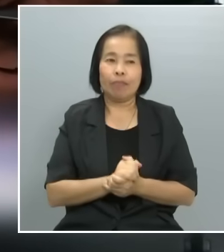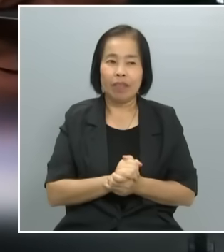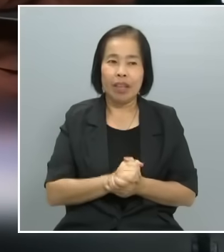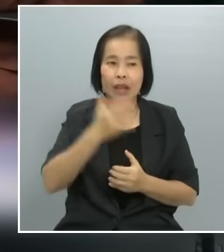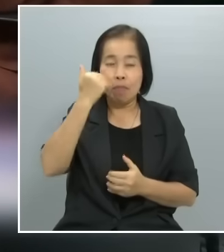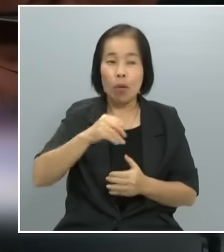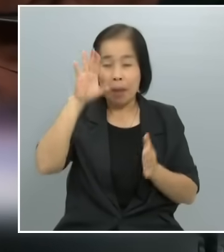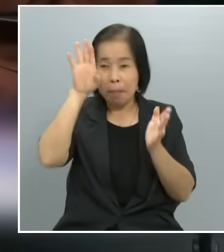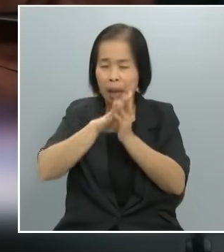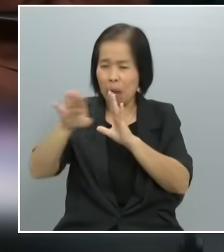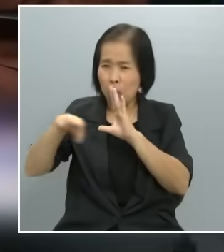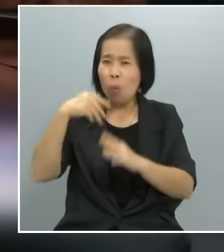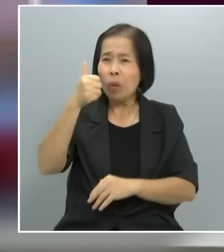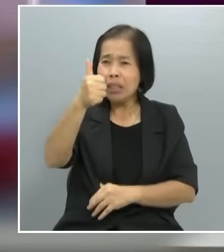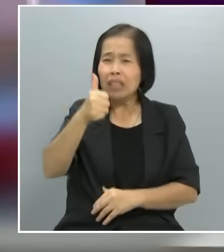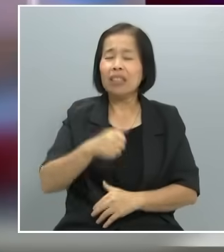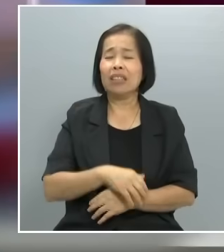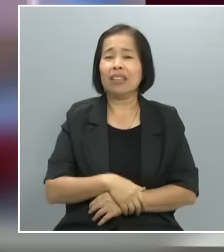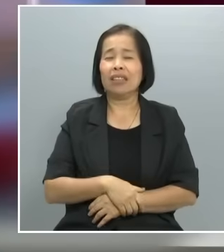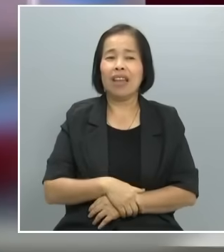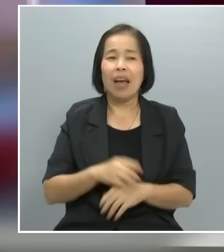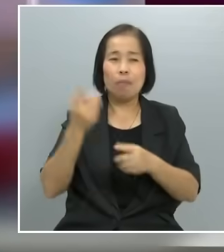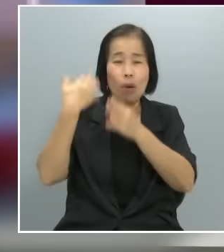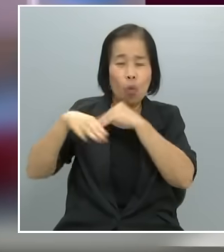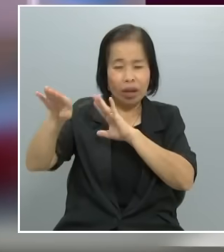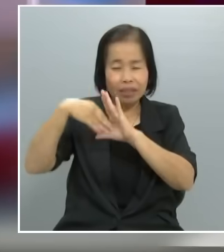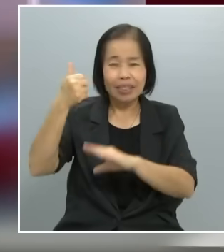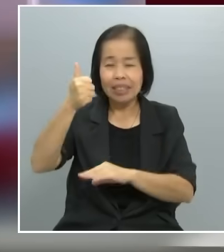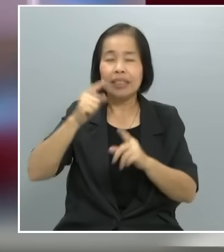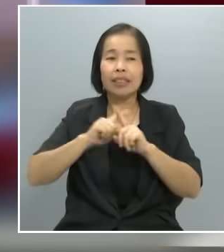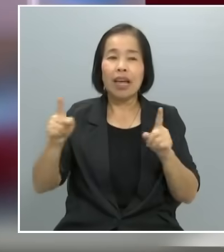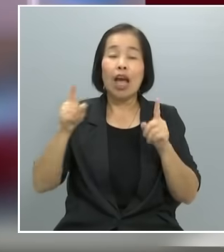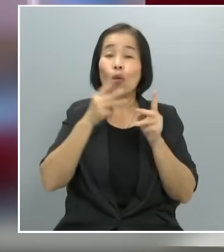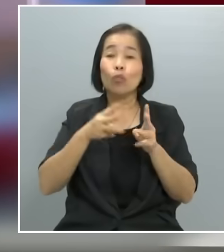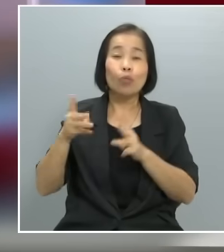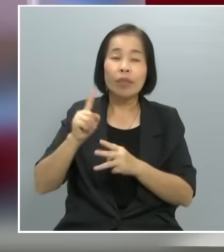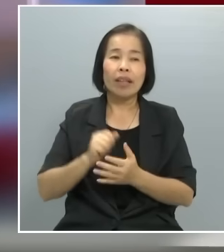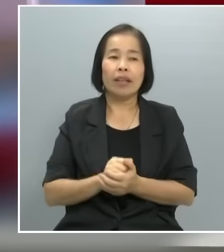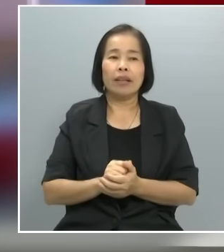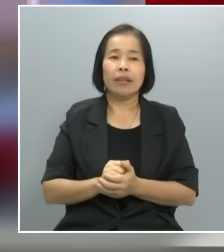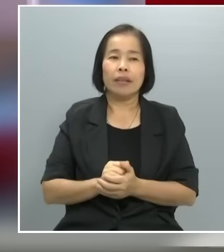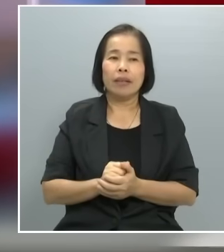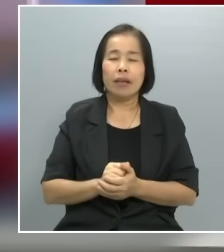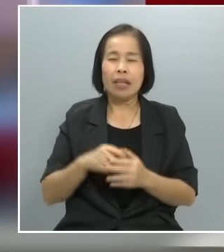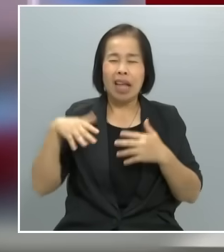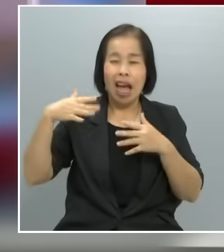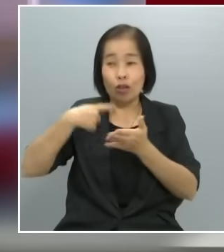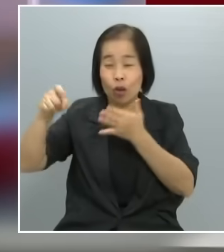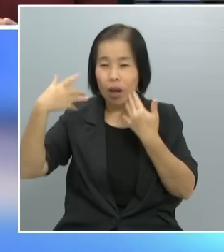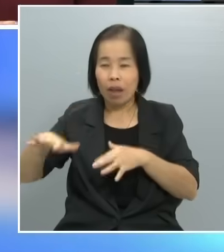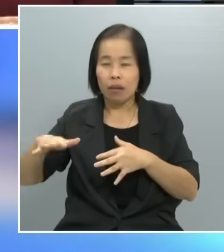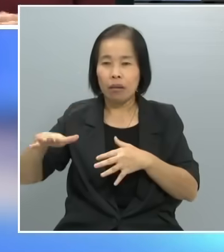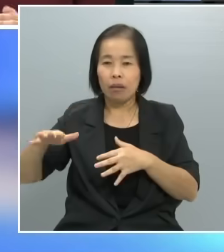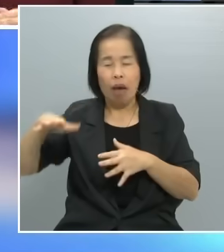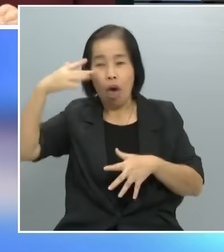ากนะคะ ใช่เนี่ยนะฮะแต่สุดท้ายเนี่ยคือเขาจะใช้วิธีว่าหาเรื่องทะเลาะ ทะเลาะกับผู้เสียหาย